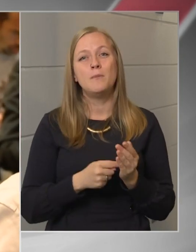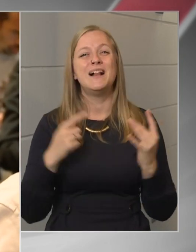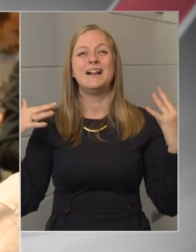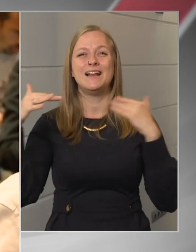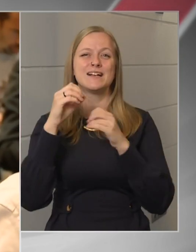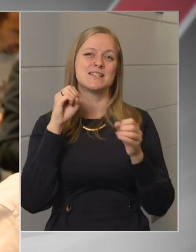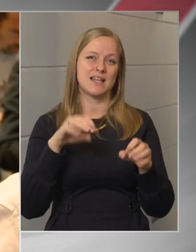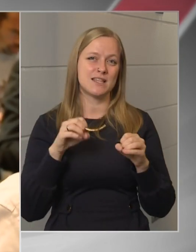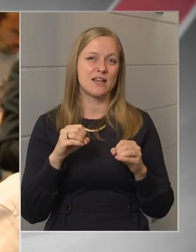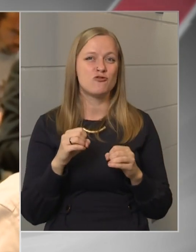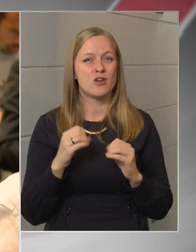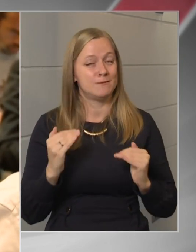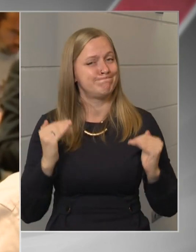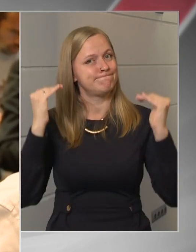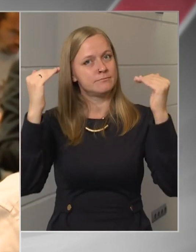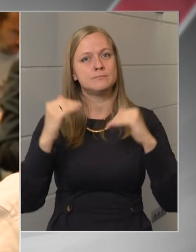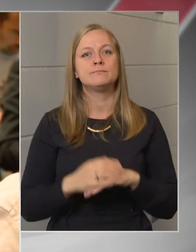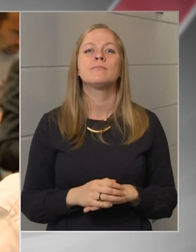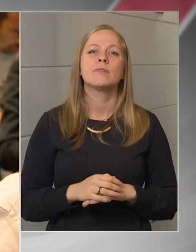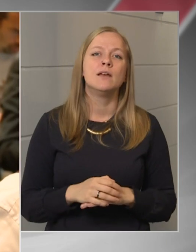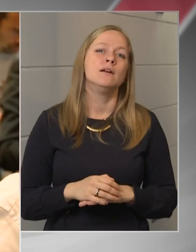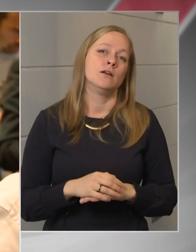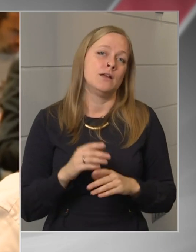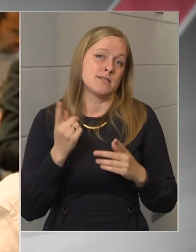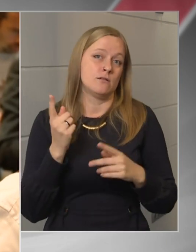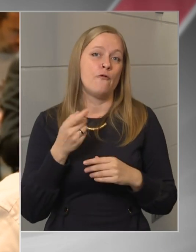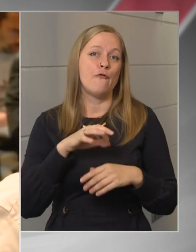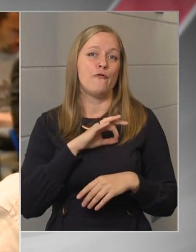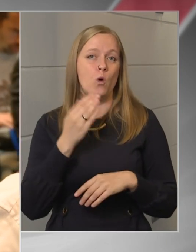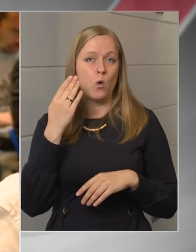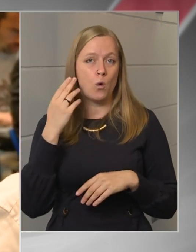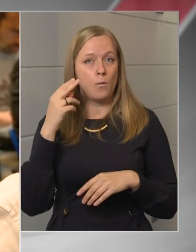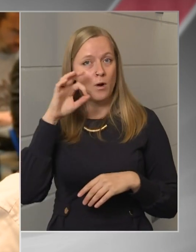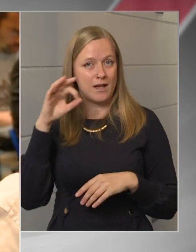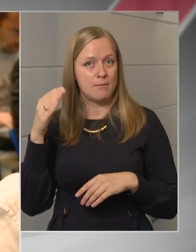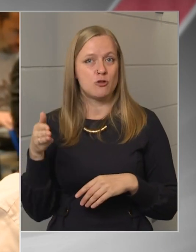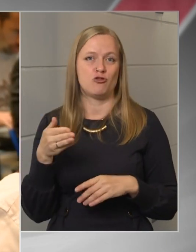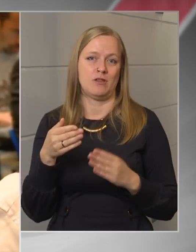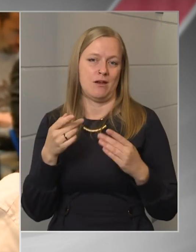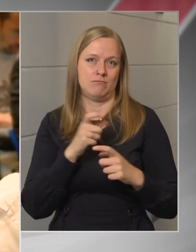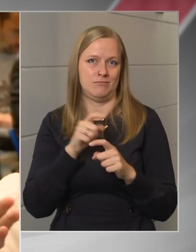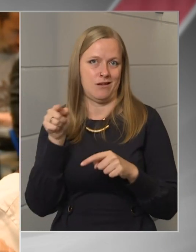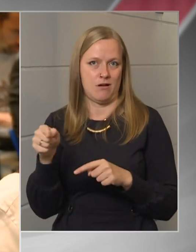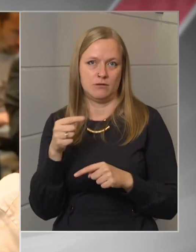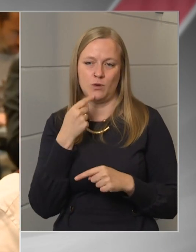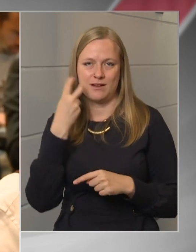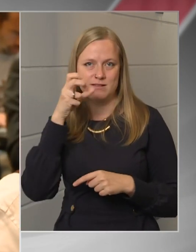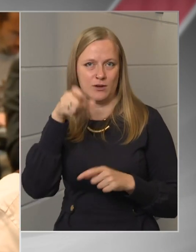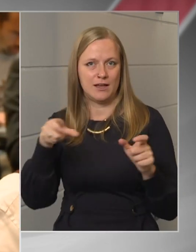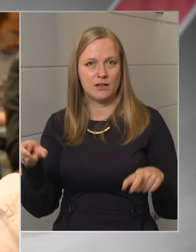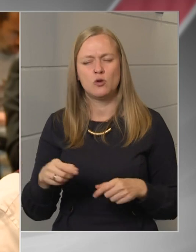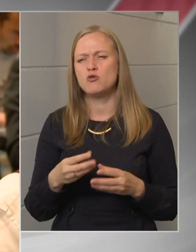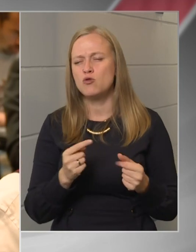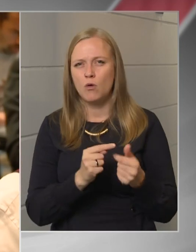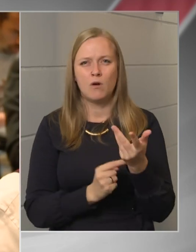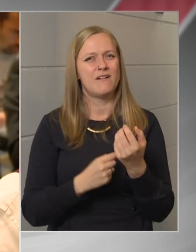szakértők szerint ez pedig a főpolgármester lépéseinek köszönhető. Többen felháborodtak az autósok, a mentősök, iparkamarák,